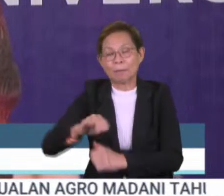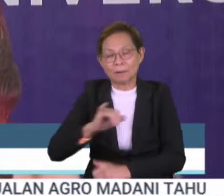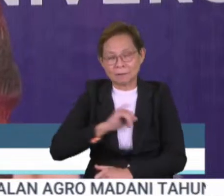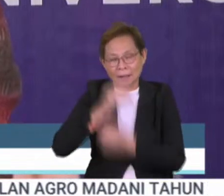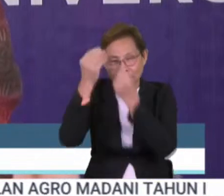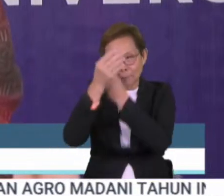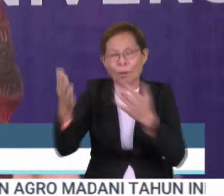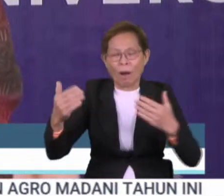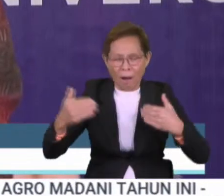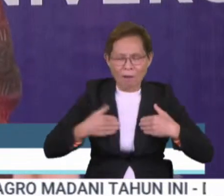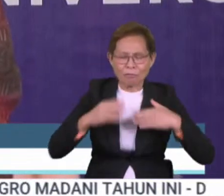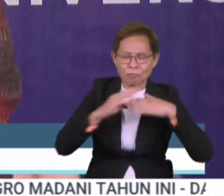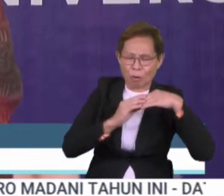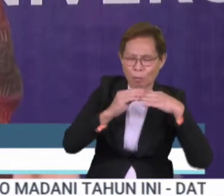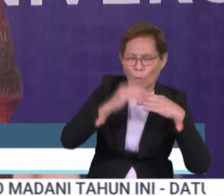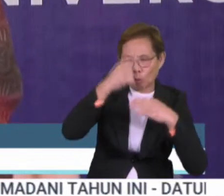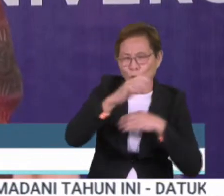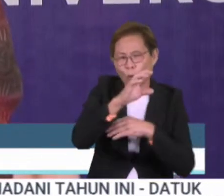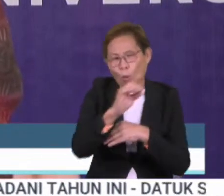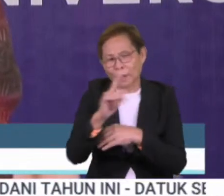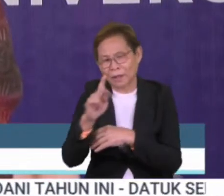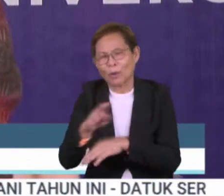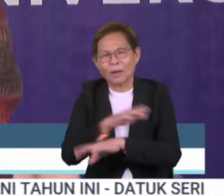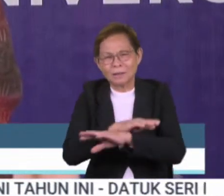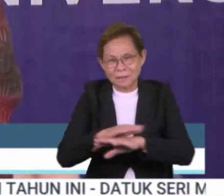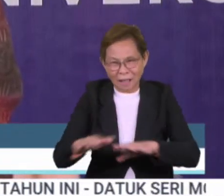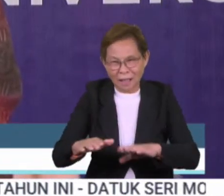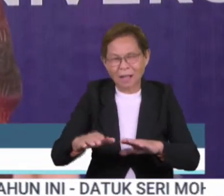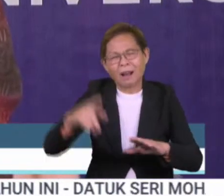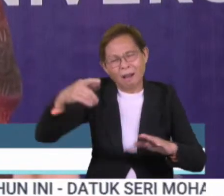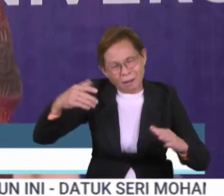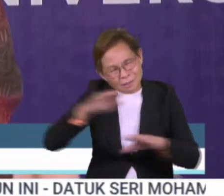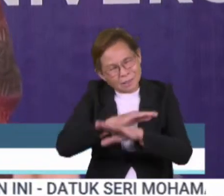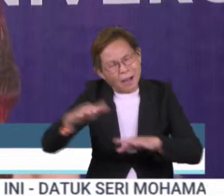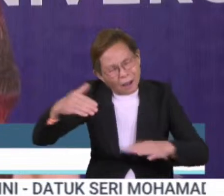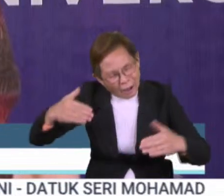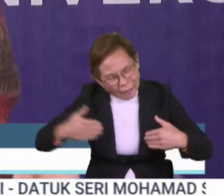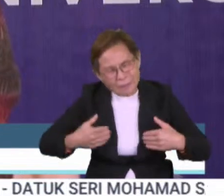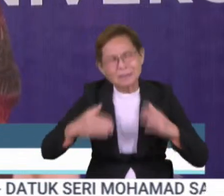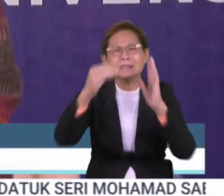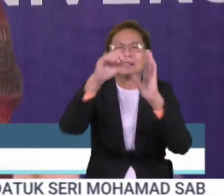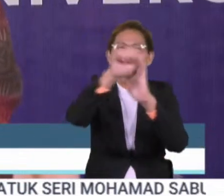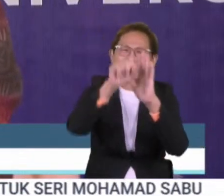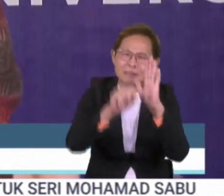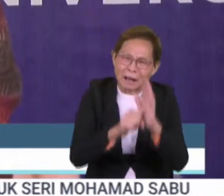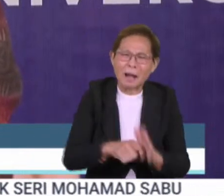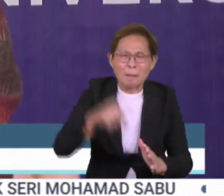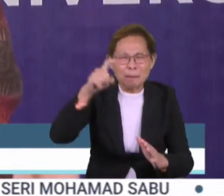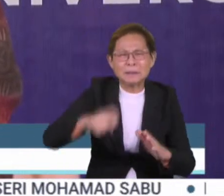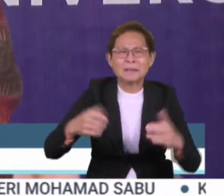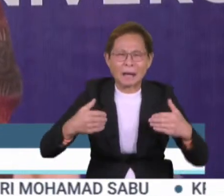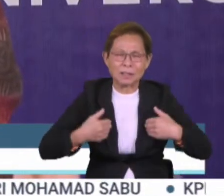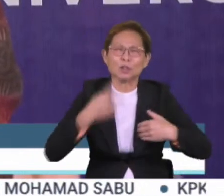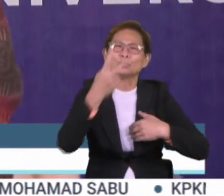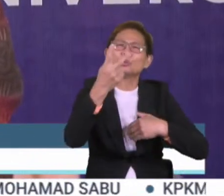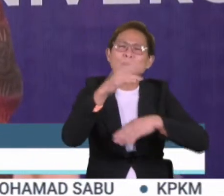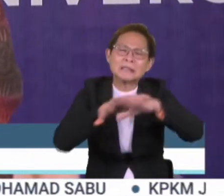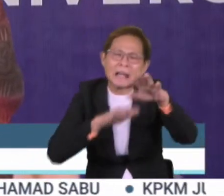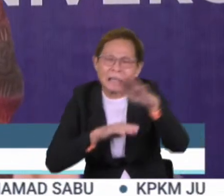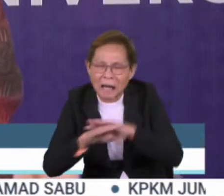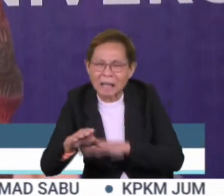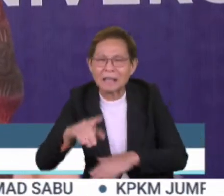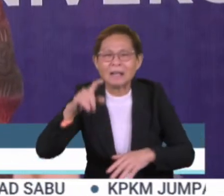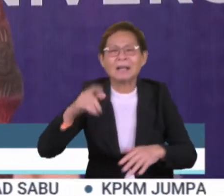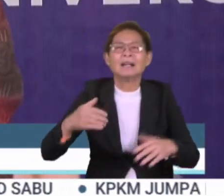walaupun ada kelonggaran untuk OKU, tapi janganlah perkenalkan syarat-syarat seperti dua tangan. Dia masalah syarat yang